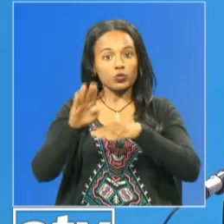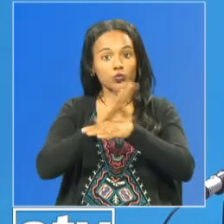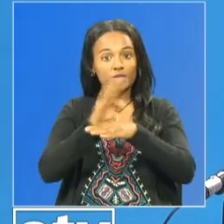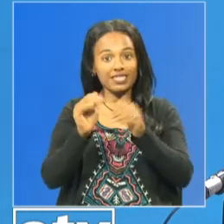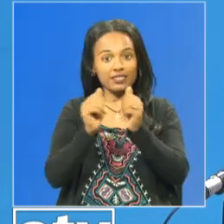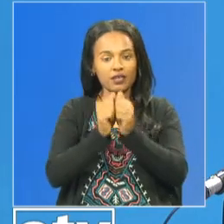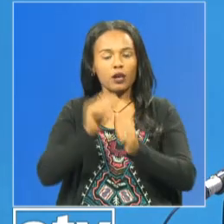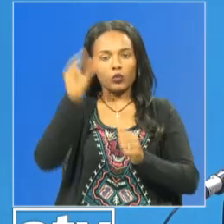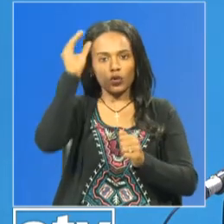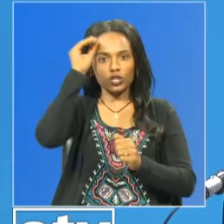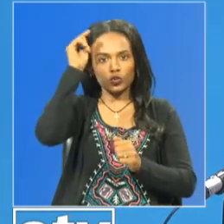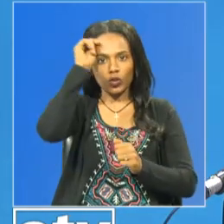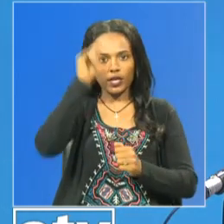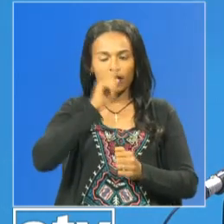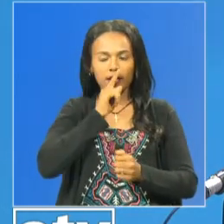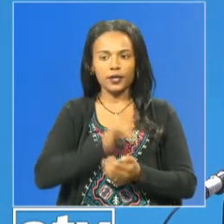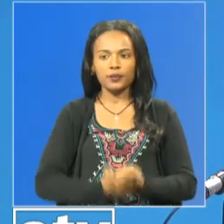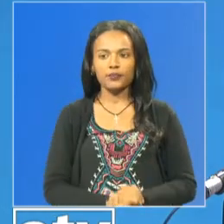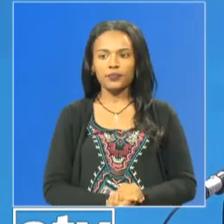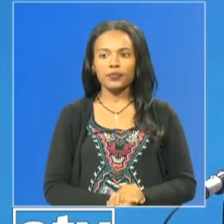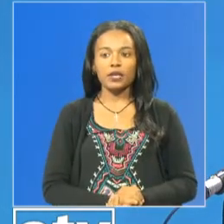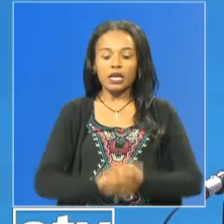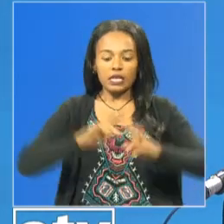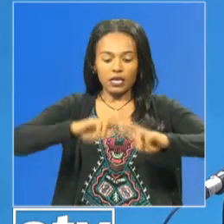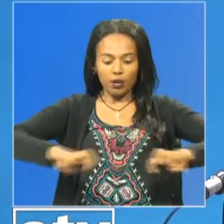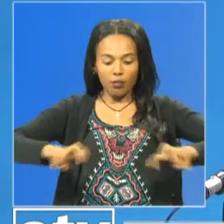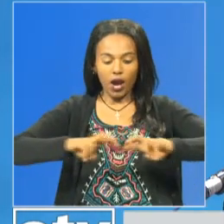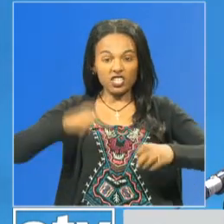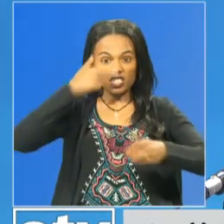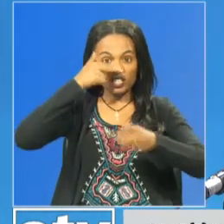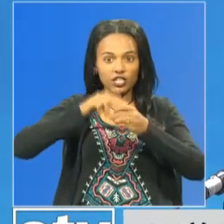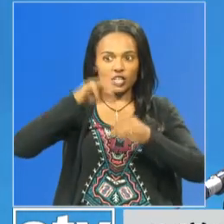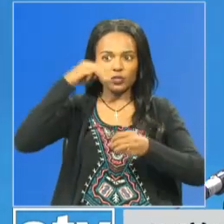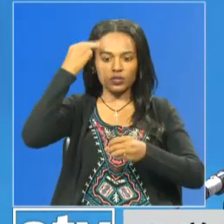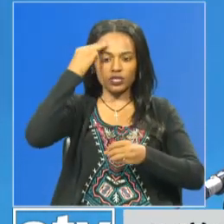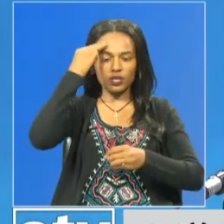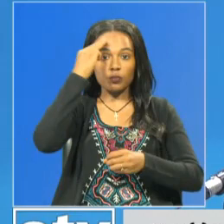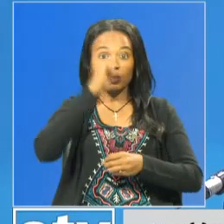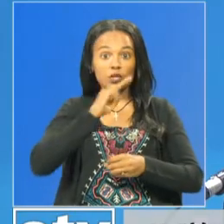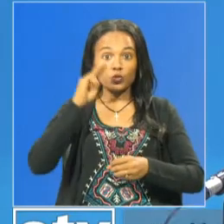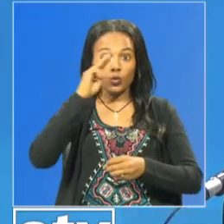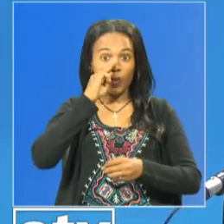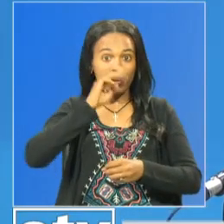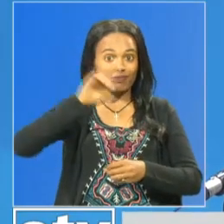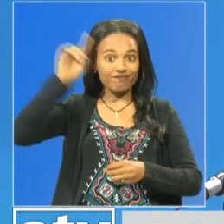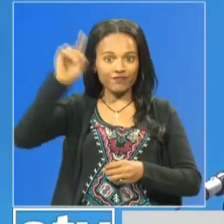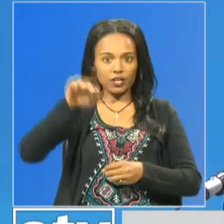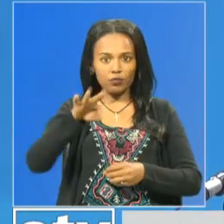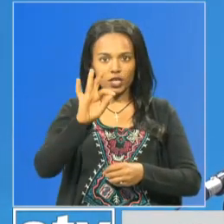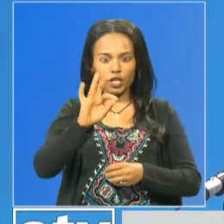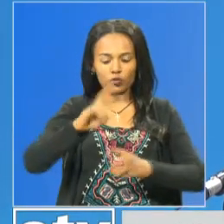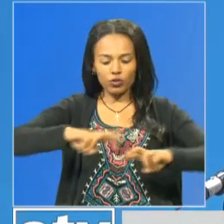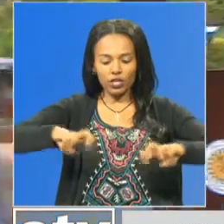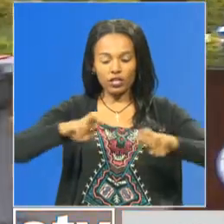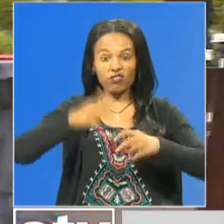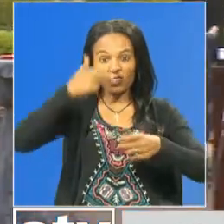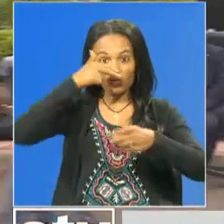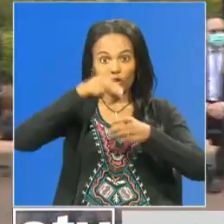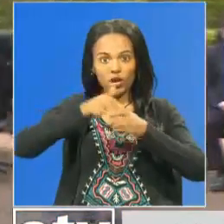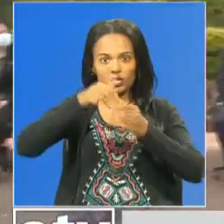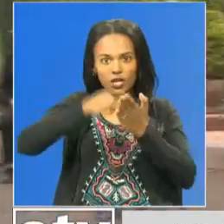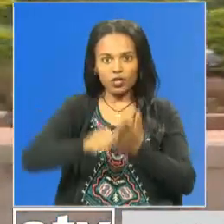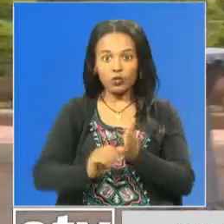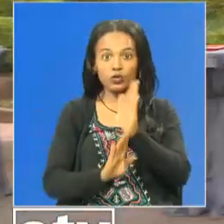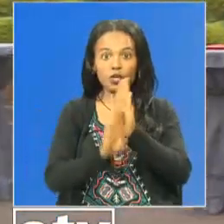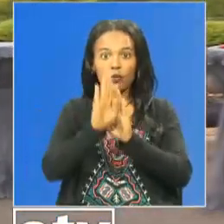ቦሽ ጋር ሆናቸው ታየነኝ። የማዕድንና ነዳጅ ሚኒስቴር በሶማሌ ክልል ኦጋዴን ተፋሰስ ውስጥ የሚገኙት የተፈጥሮ ጋዝ አለኝታዎችን